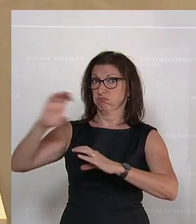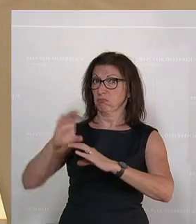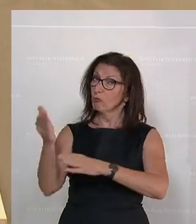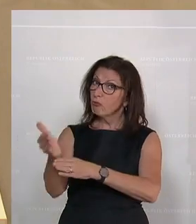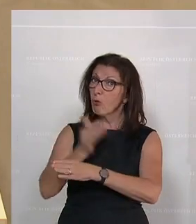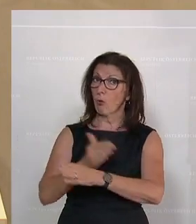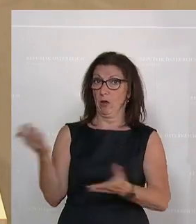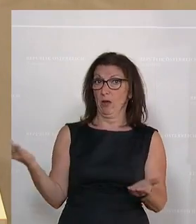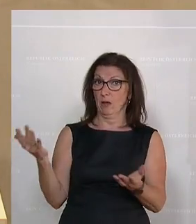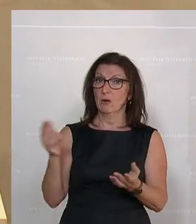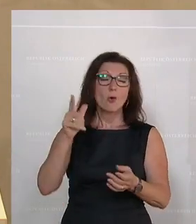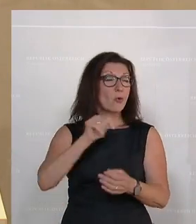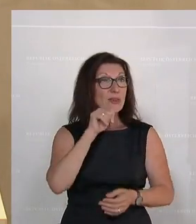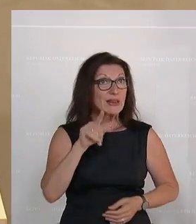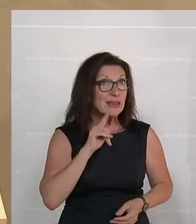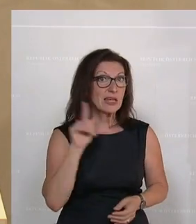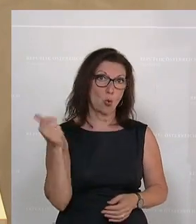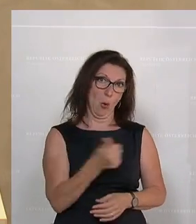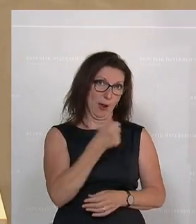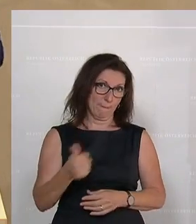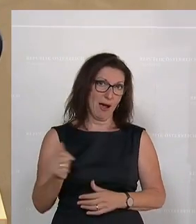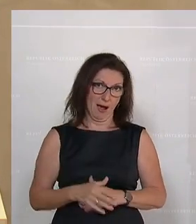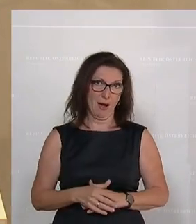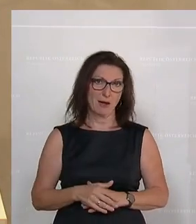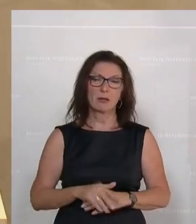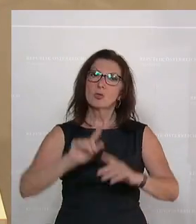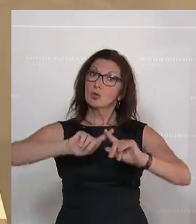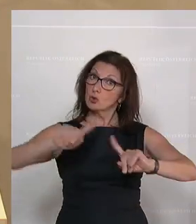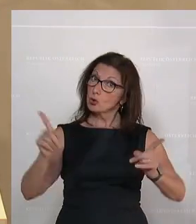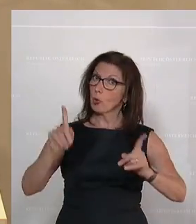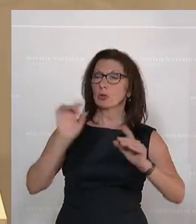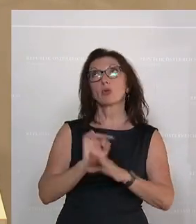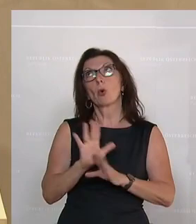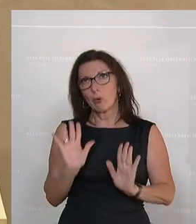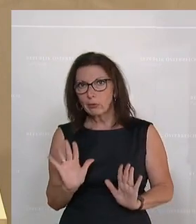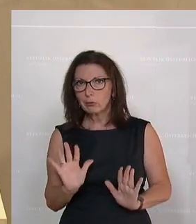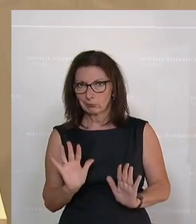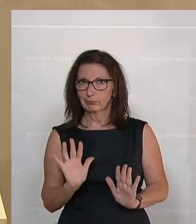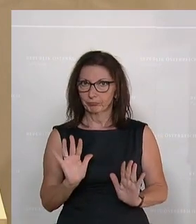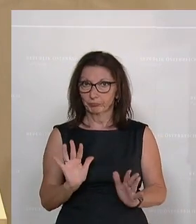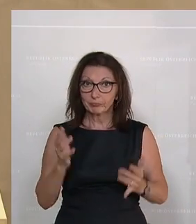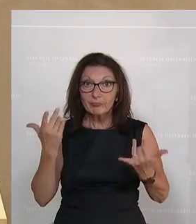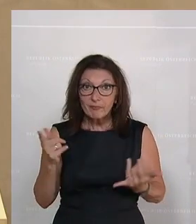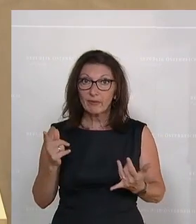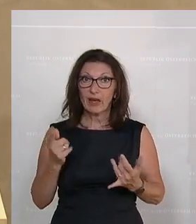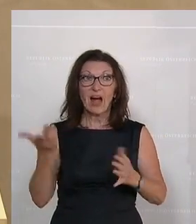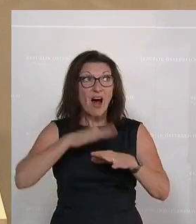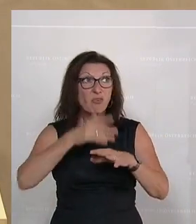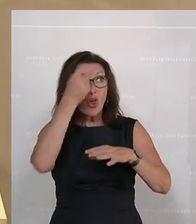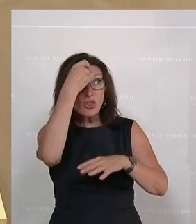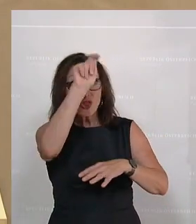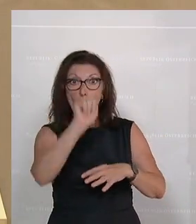in dem wir nicht nur einmalzahlungen jetzt machen sondern indem wir glücklicherweise dieser car diesen kampf gegen die teuerung